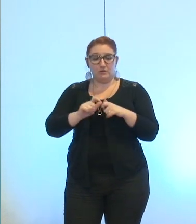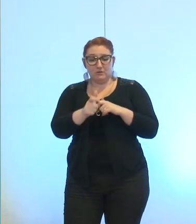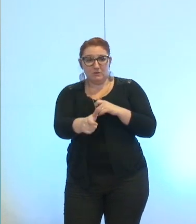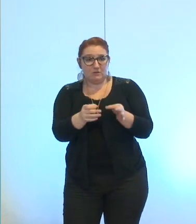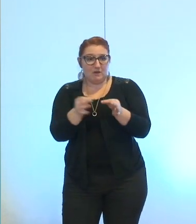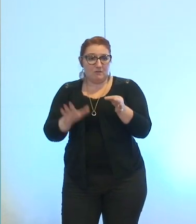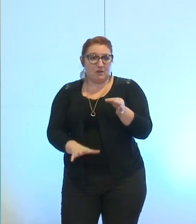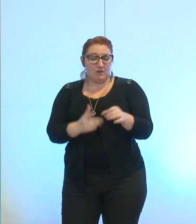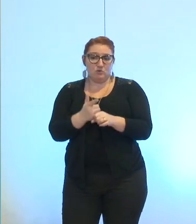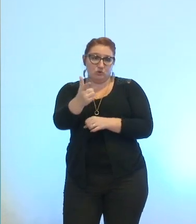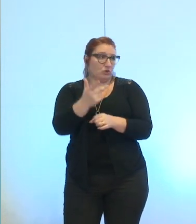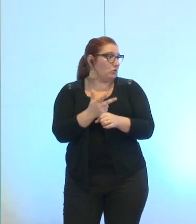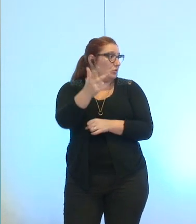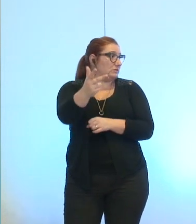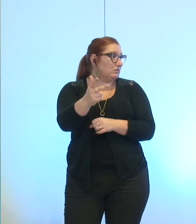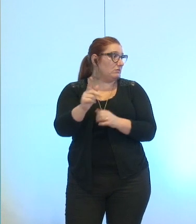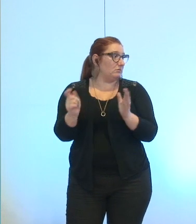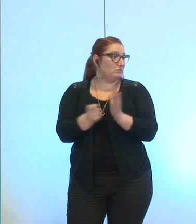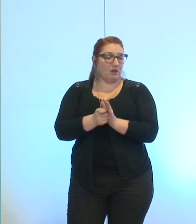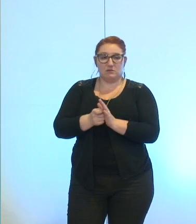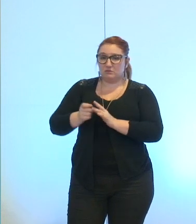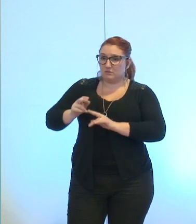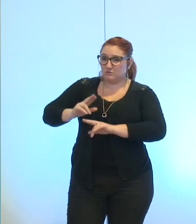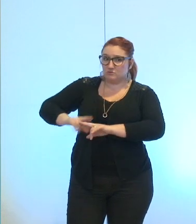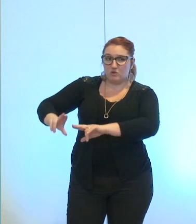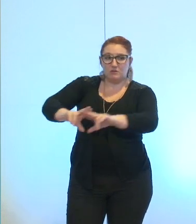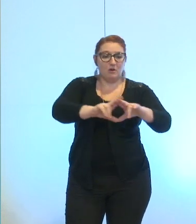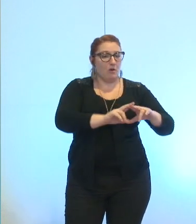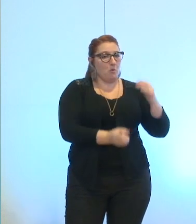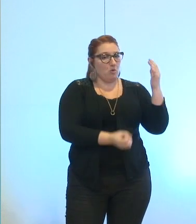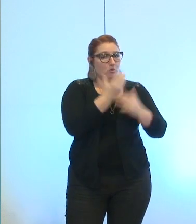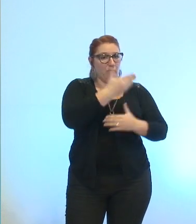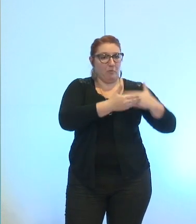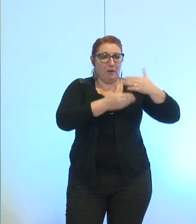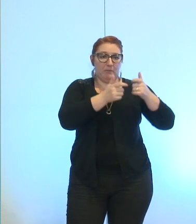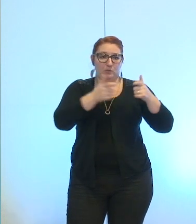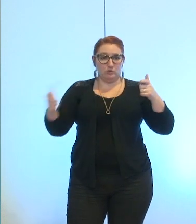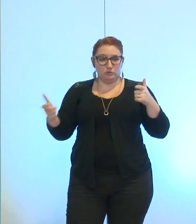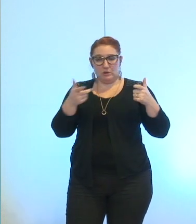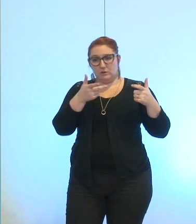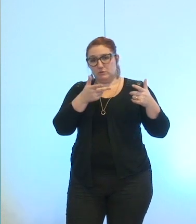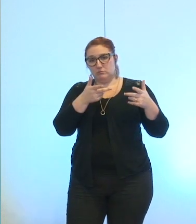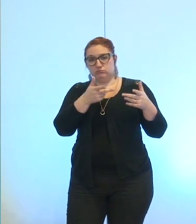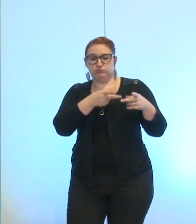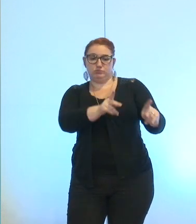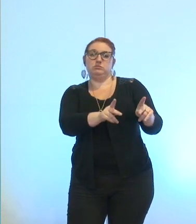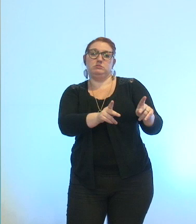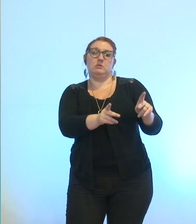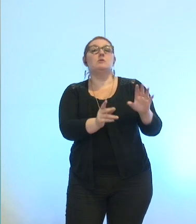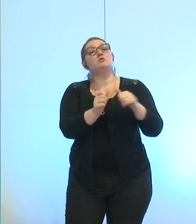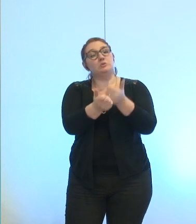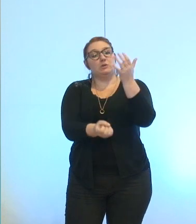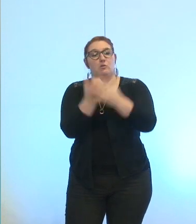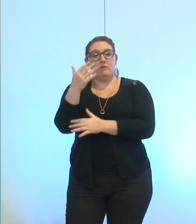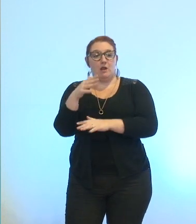3 ans lorsque les chantiers consécutifs au nouveaux permis de construire seront accordés sur la nouvelle base mais l'objectif